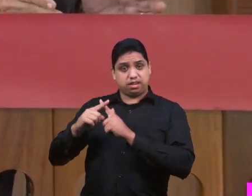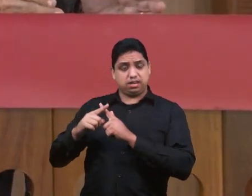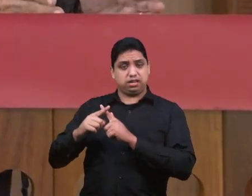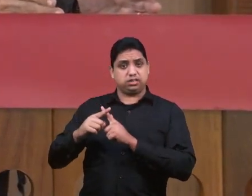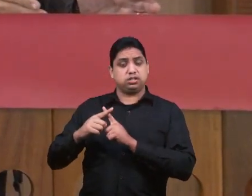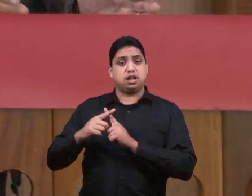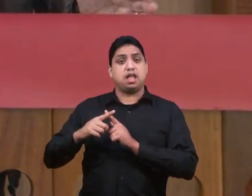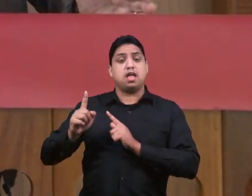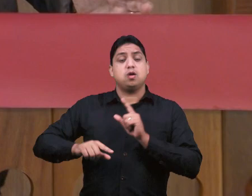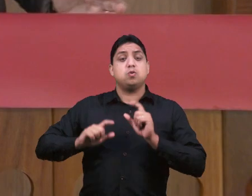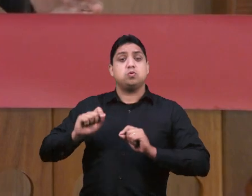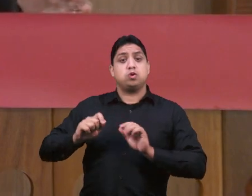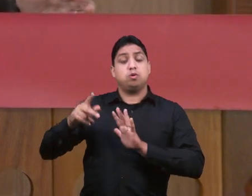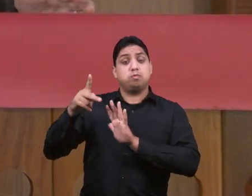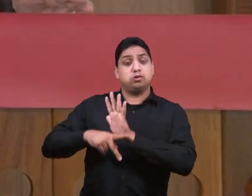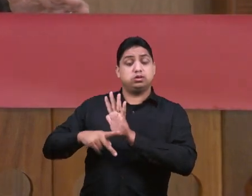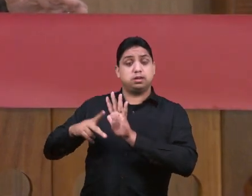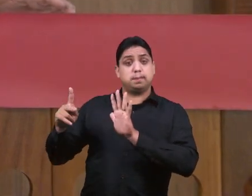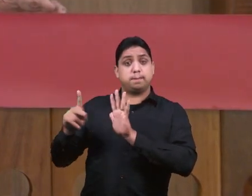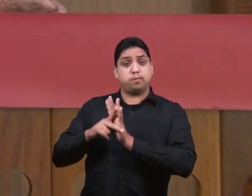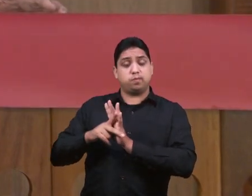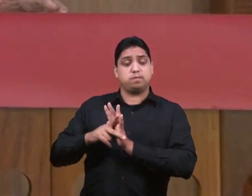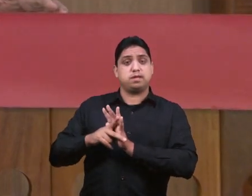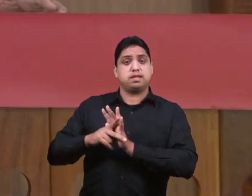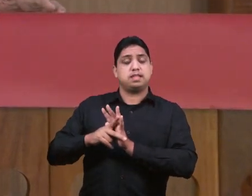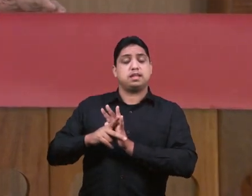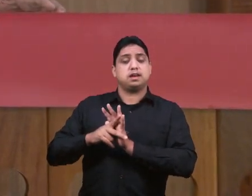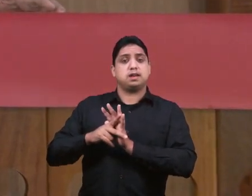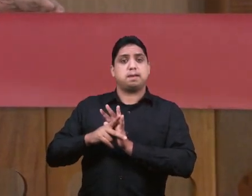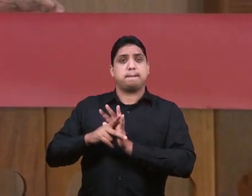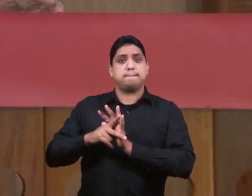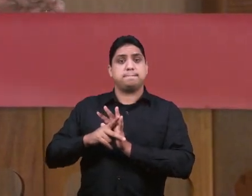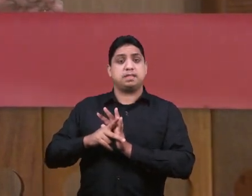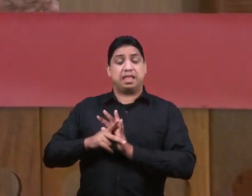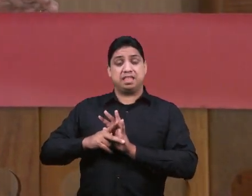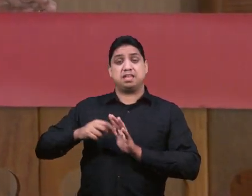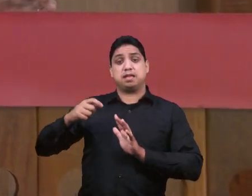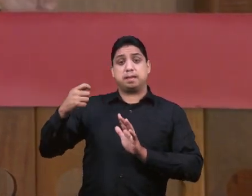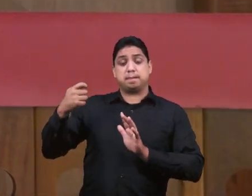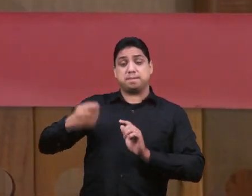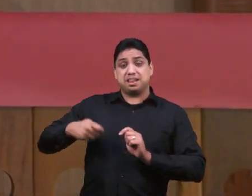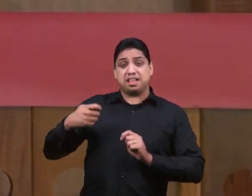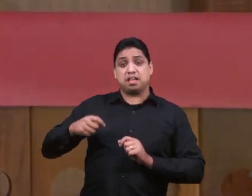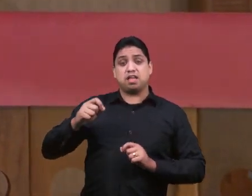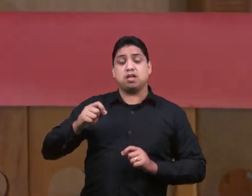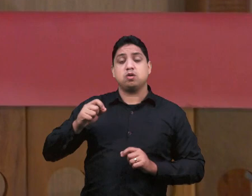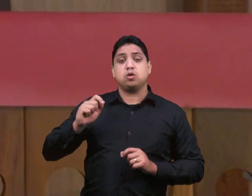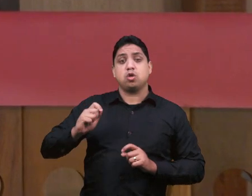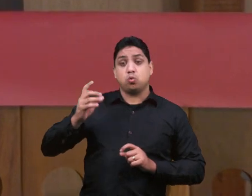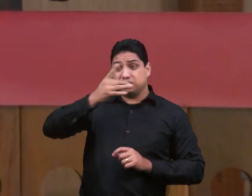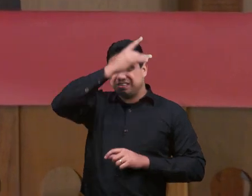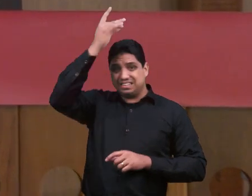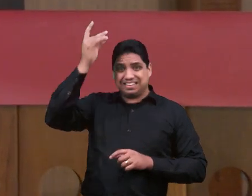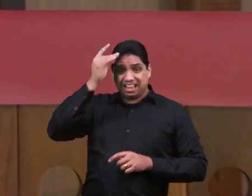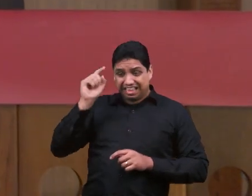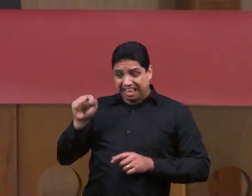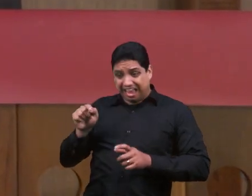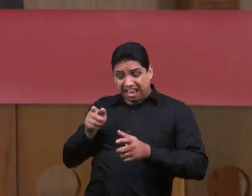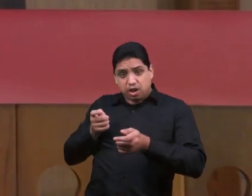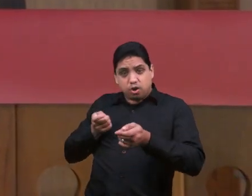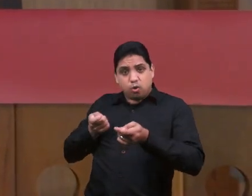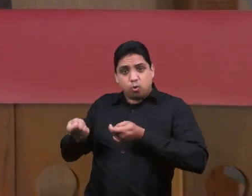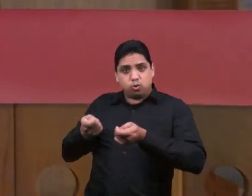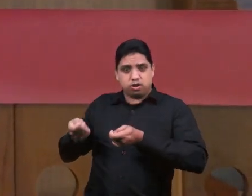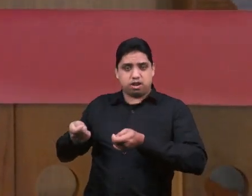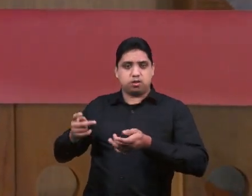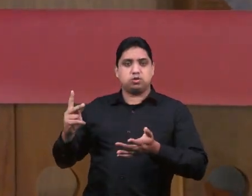maintenant voulait, non, il devrait avoir, ils sont commandés par le Saint-Esprit